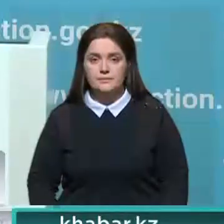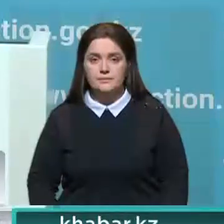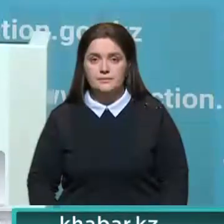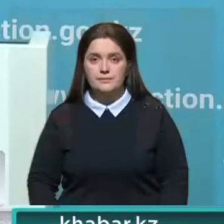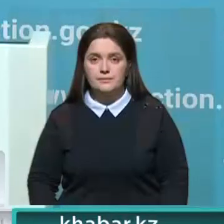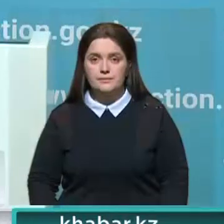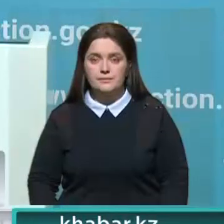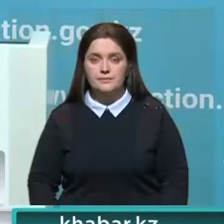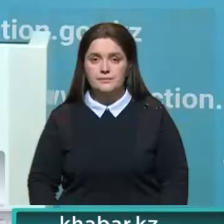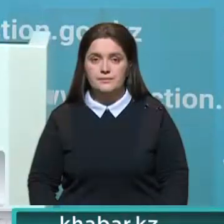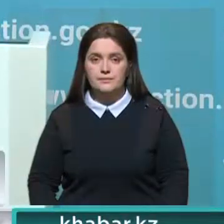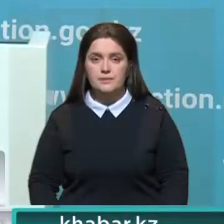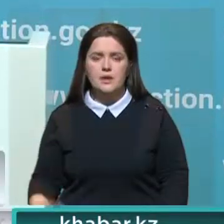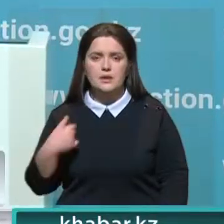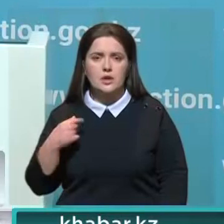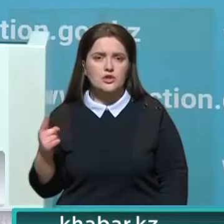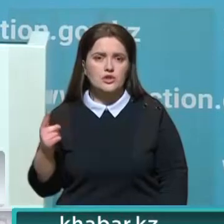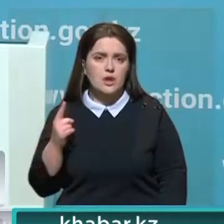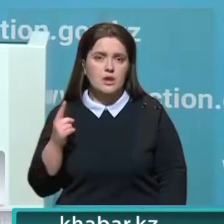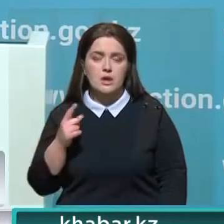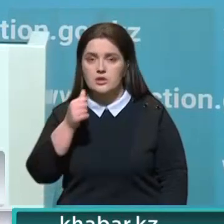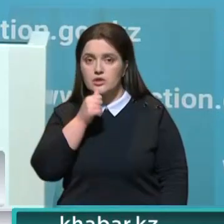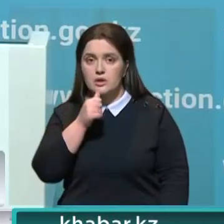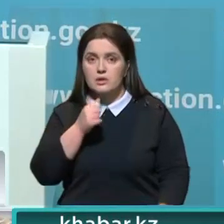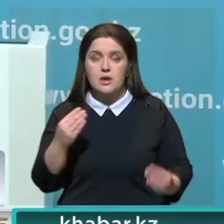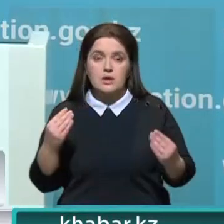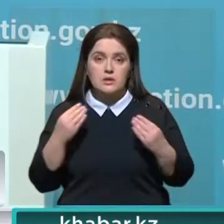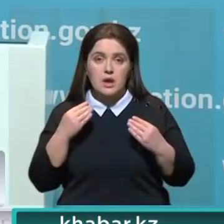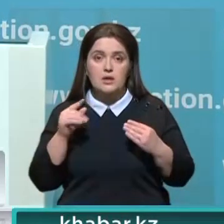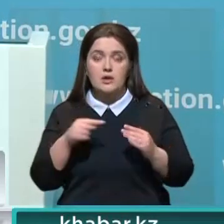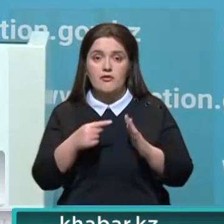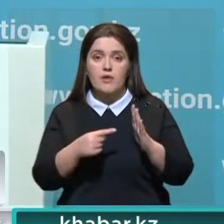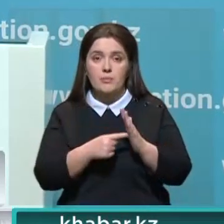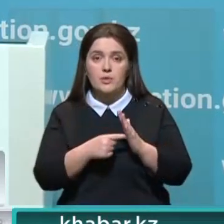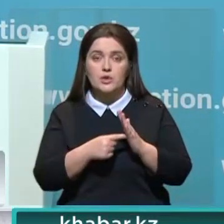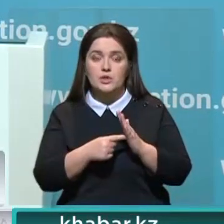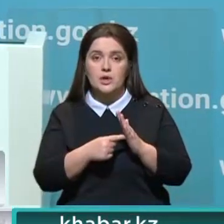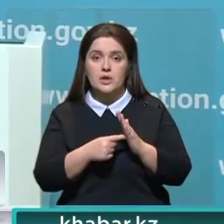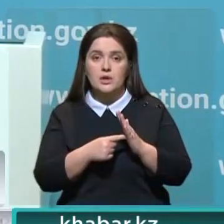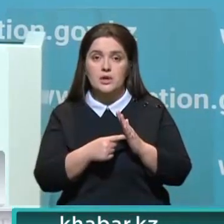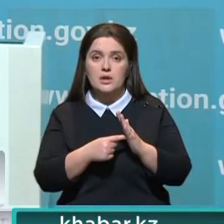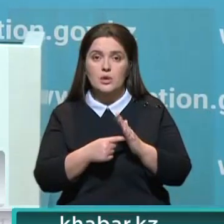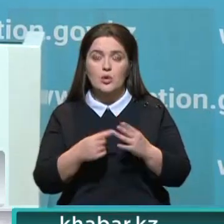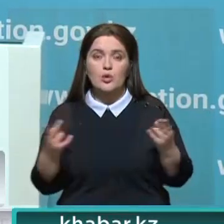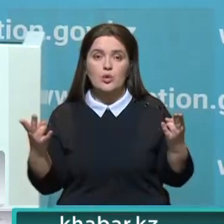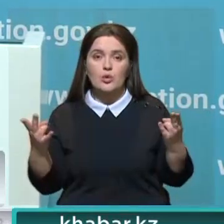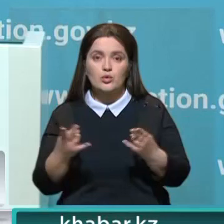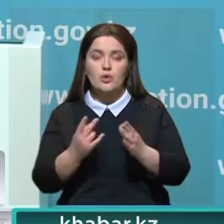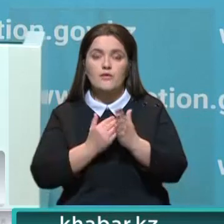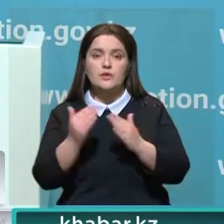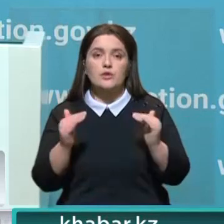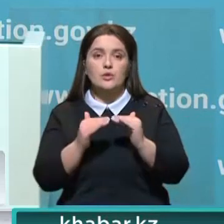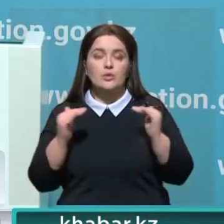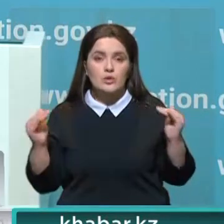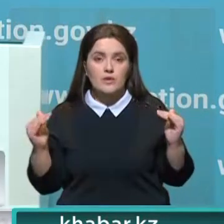Я ждала этого шанса, потому что те вопросы, которые я ставлю перед собой, нужно выносить на высокий